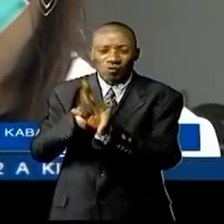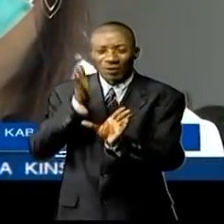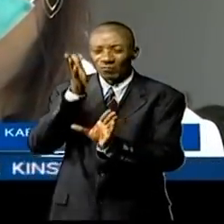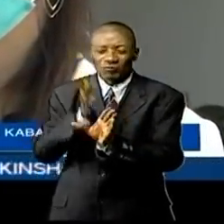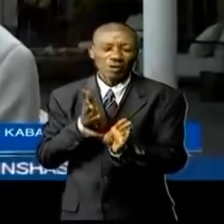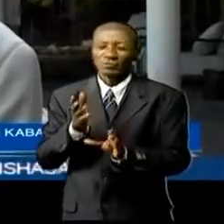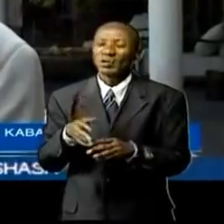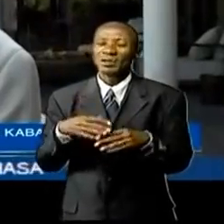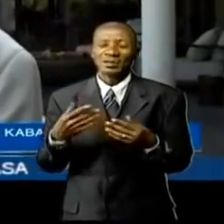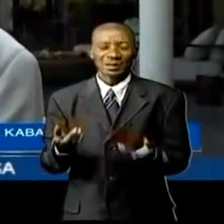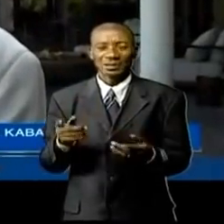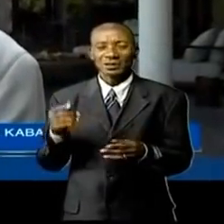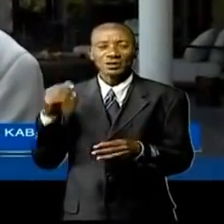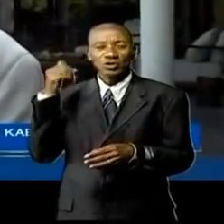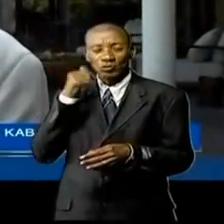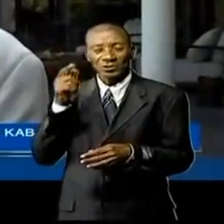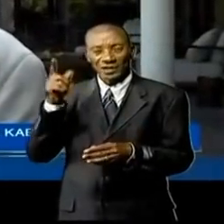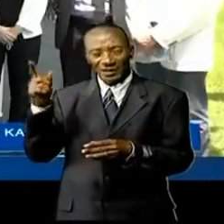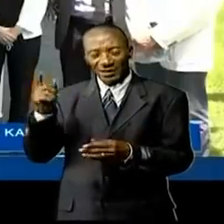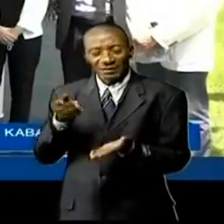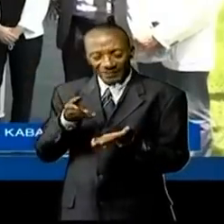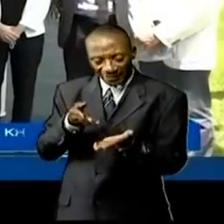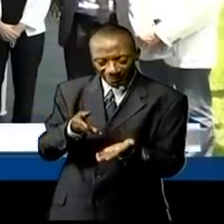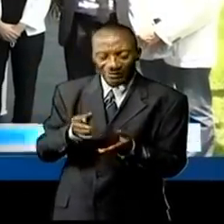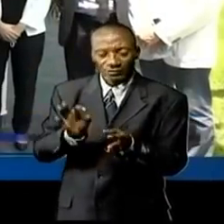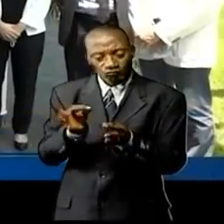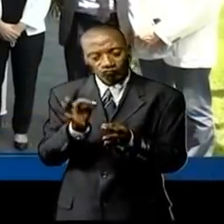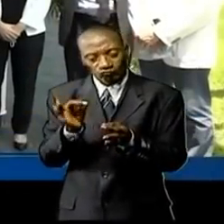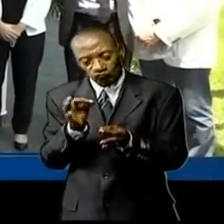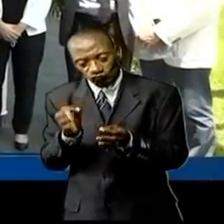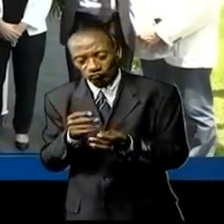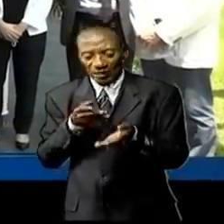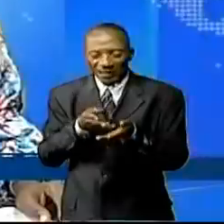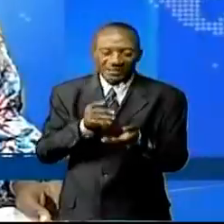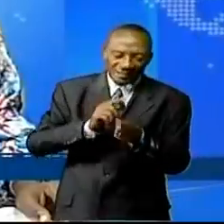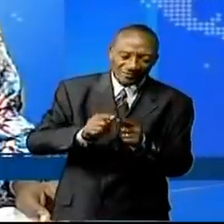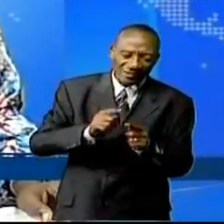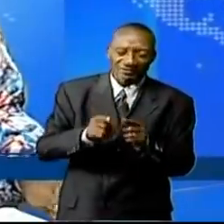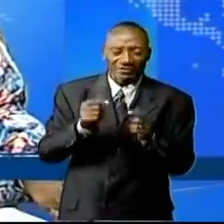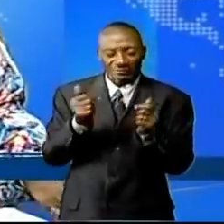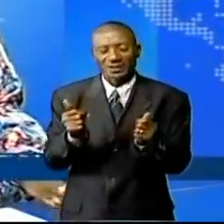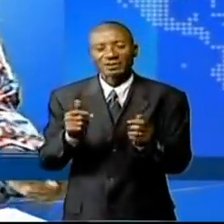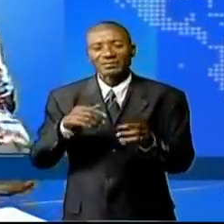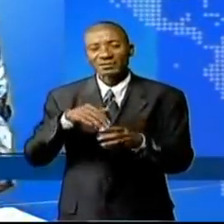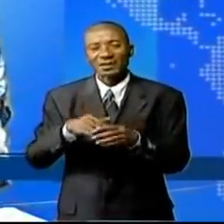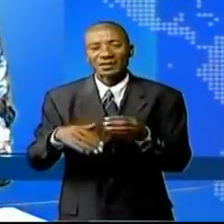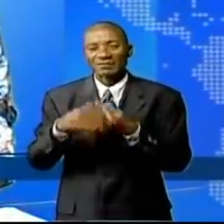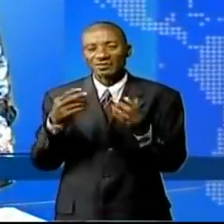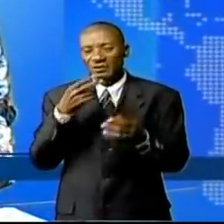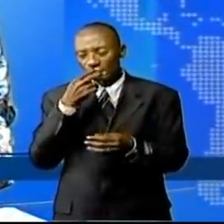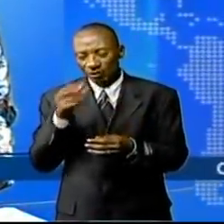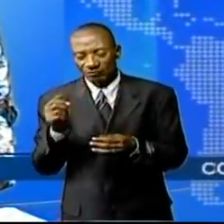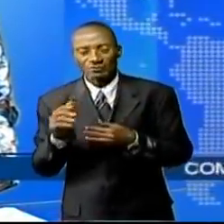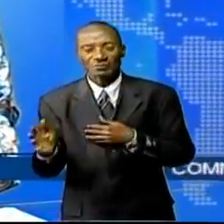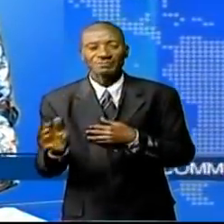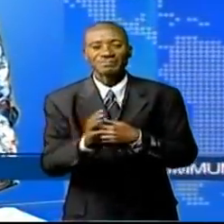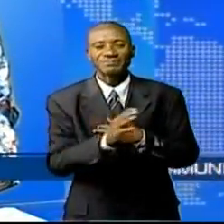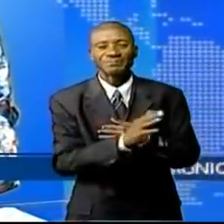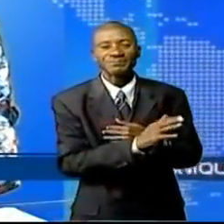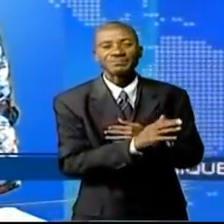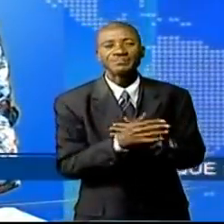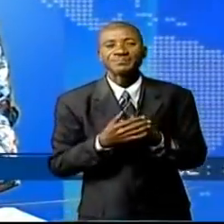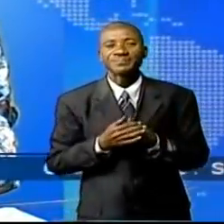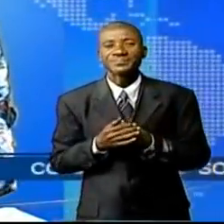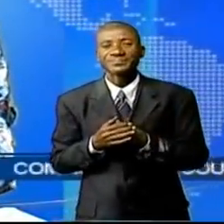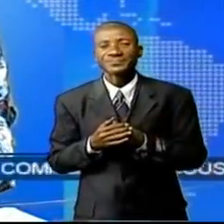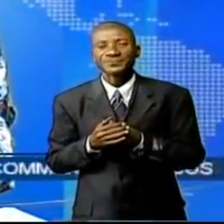spécifiquement de la zone de santé d'Ibanda dans la ville de Bukavu. Les membres du Parti Congrès national